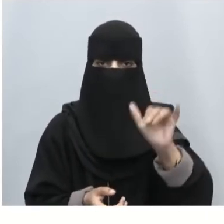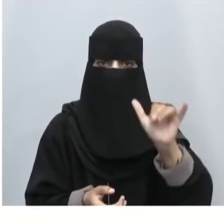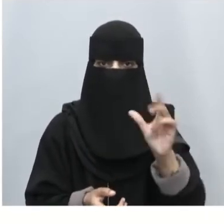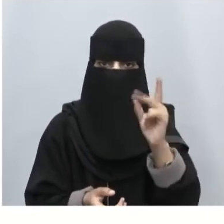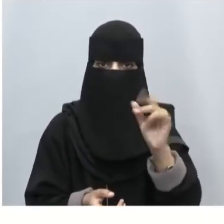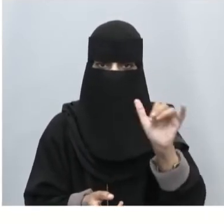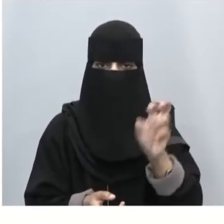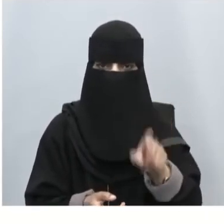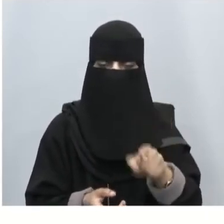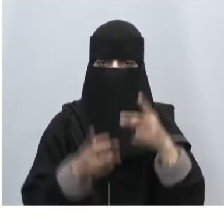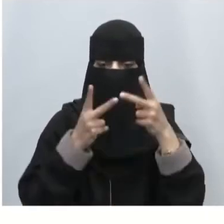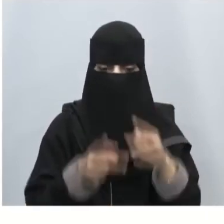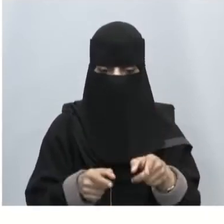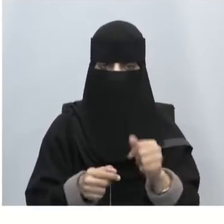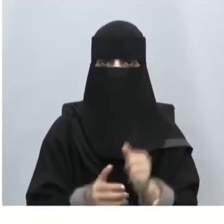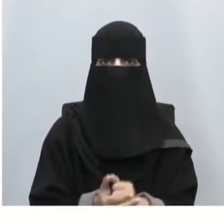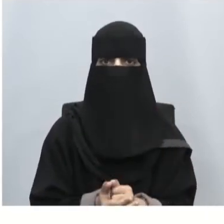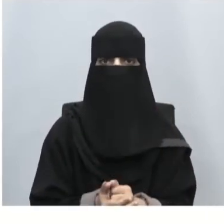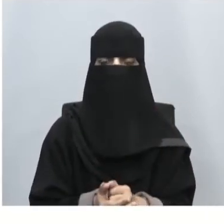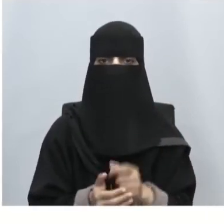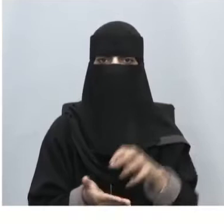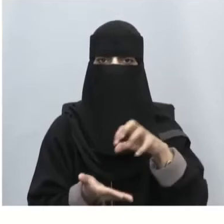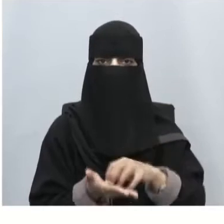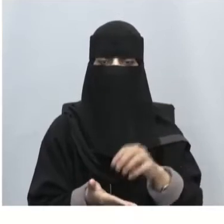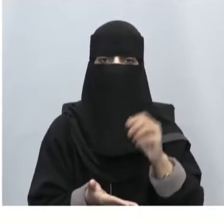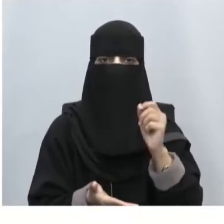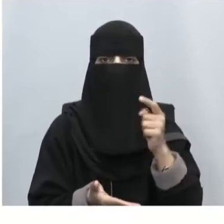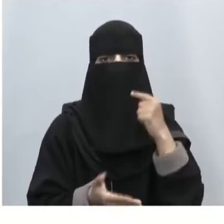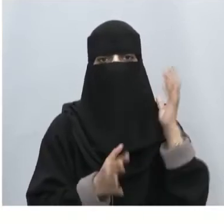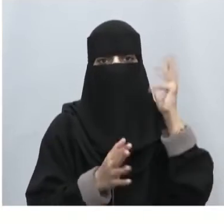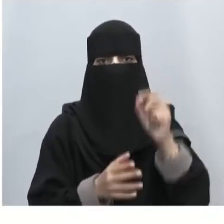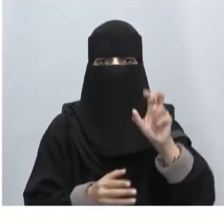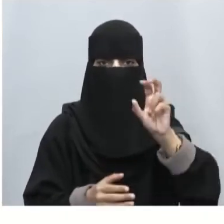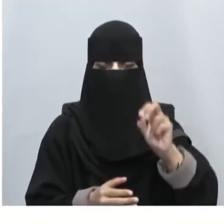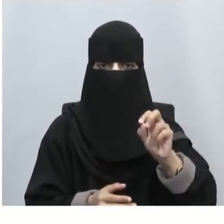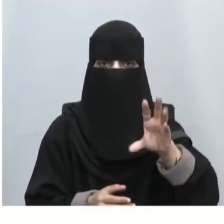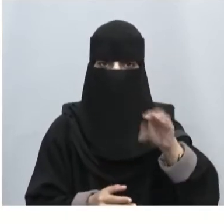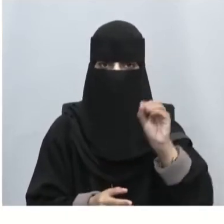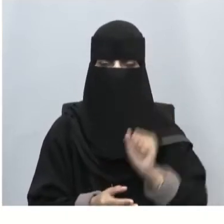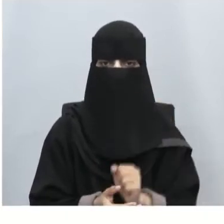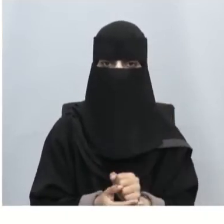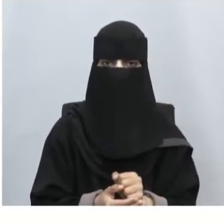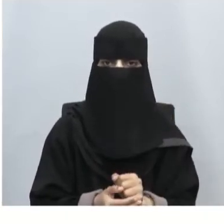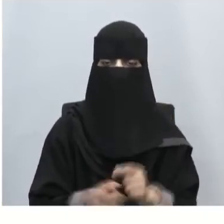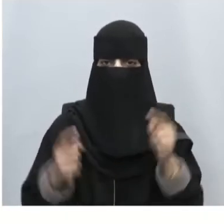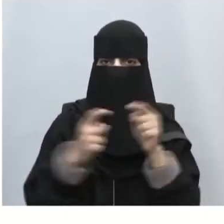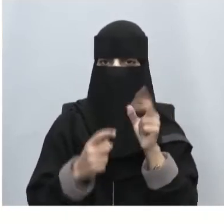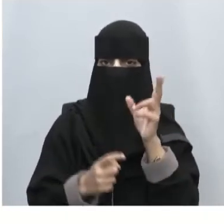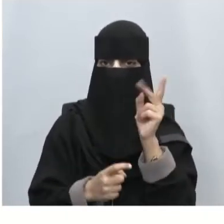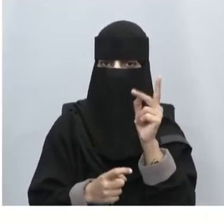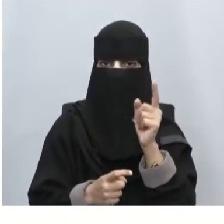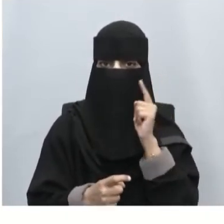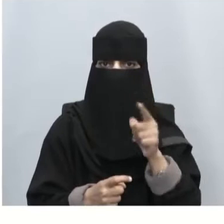الصليبيون طلاب وطالباتي في القرن الخامس للهجره العدو الثاني للدوله